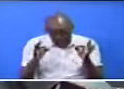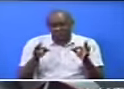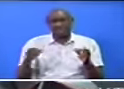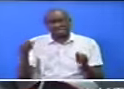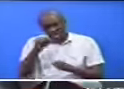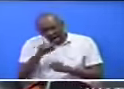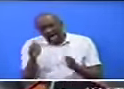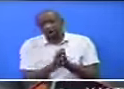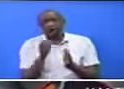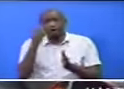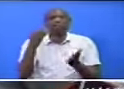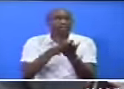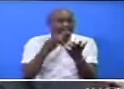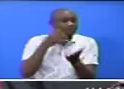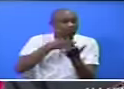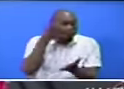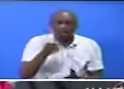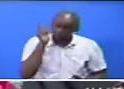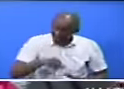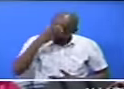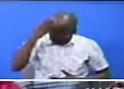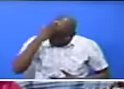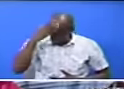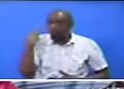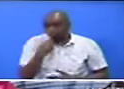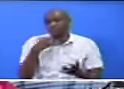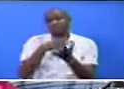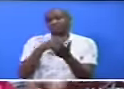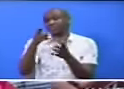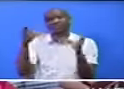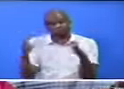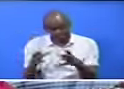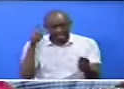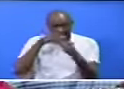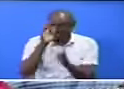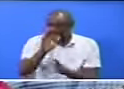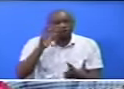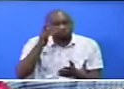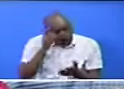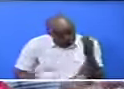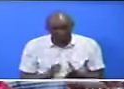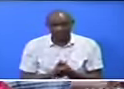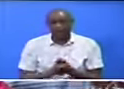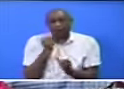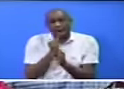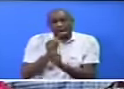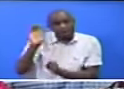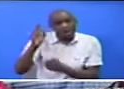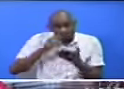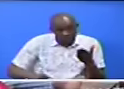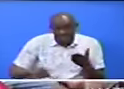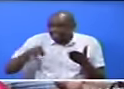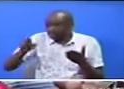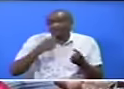magari, kuna pesa zilihusika, lazima tujue ni kina nani walikuwa na lengo gani, na kazi yao wamefanya